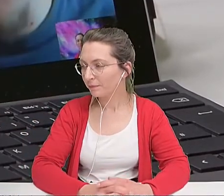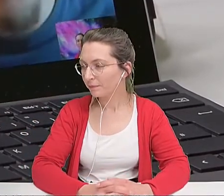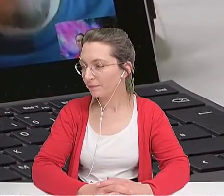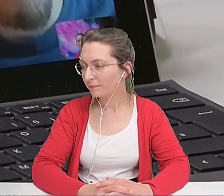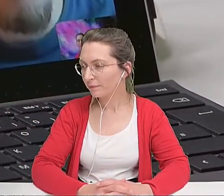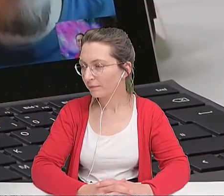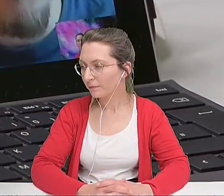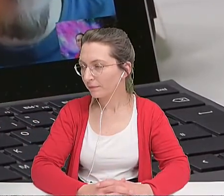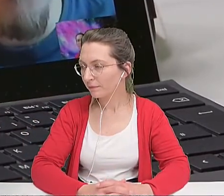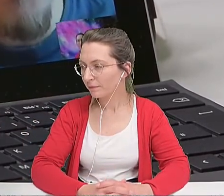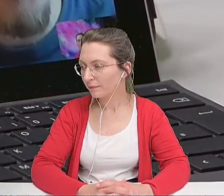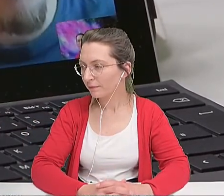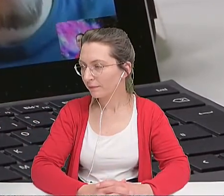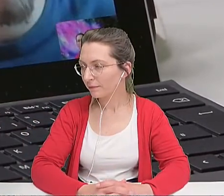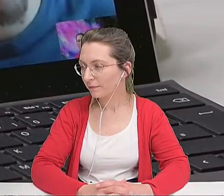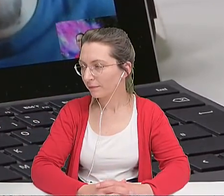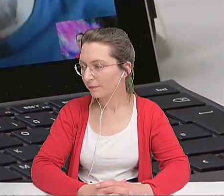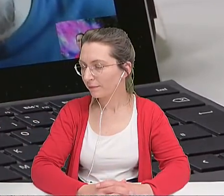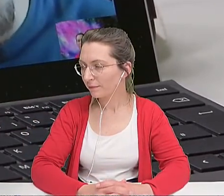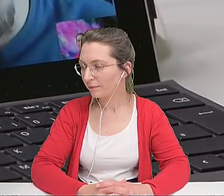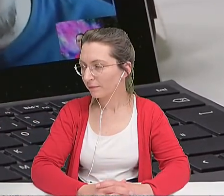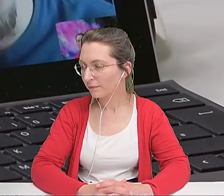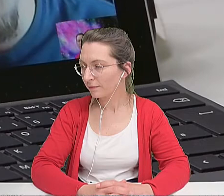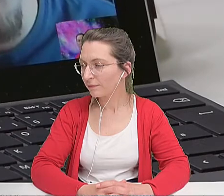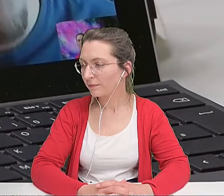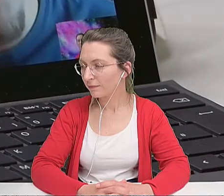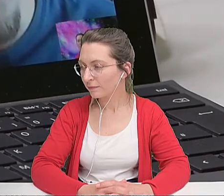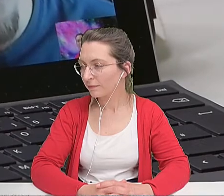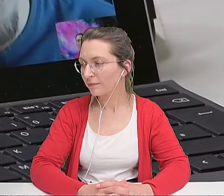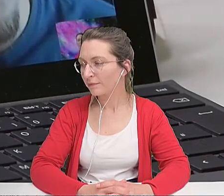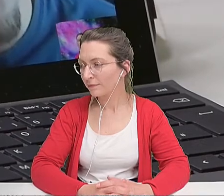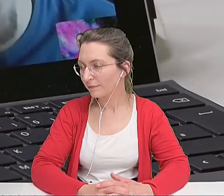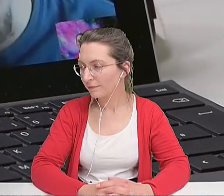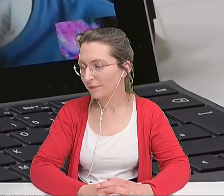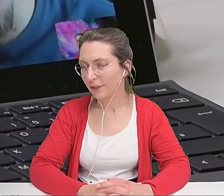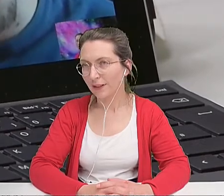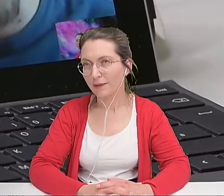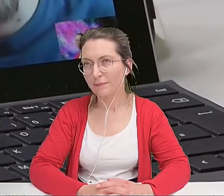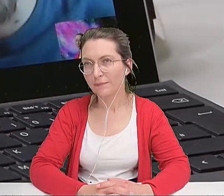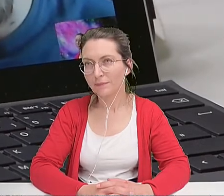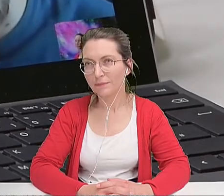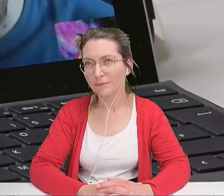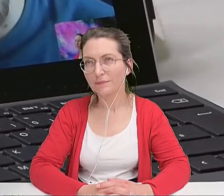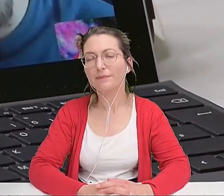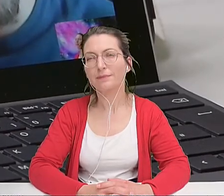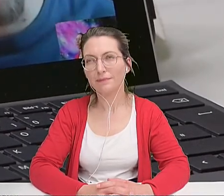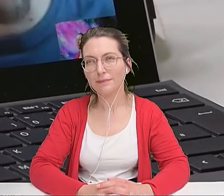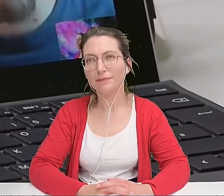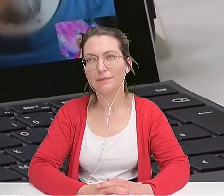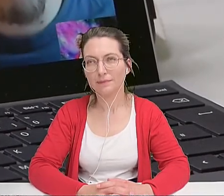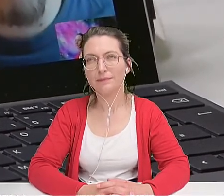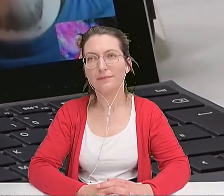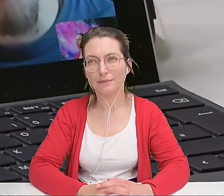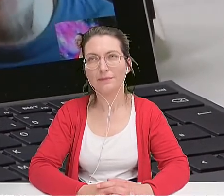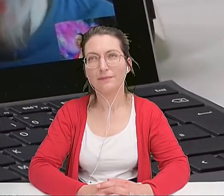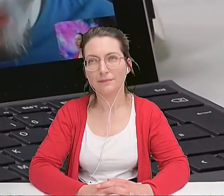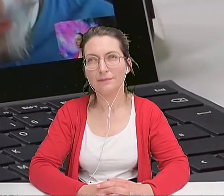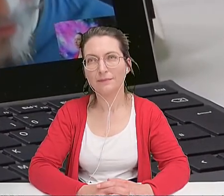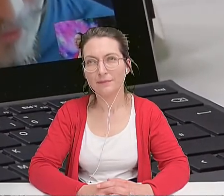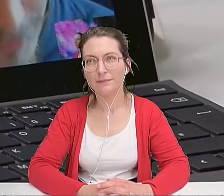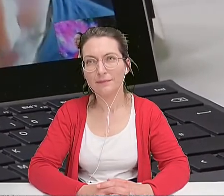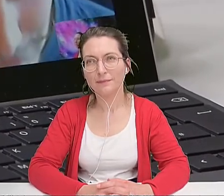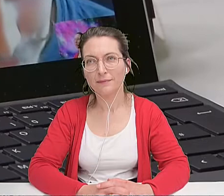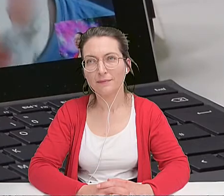mitten zwischen der ersten und zweiten Runde passiert ist bei uns. Das heißt, in der ersten Runde haben die ganzen Schulen noch zusammen teilgenommen